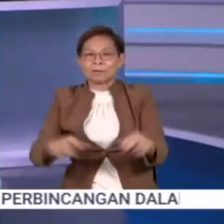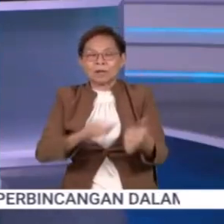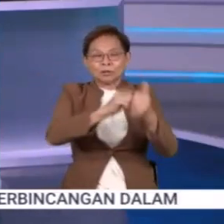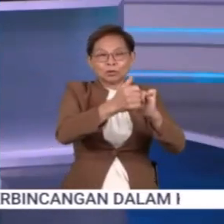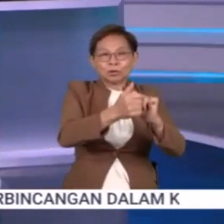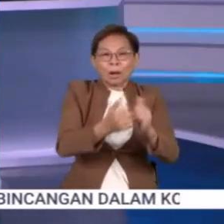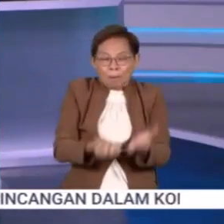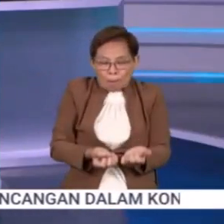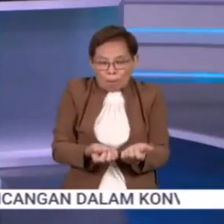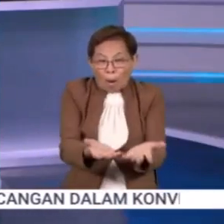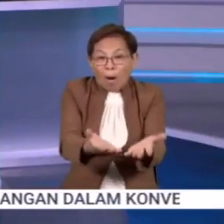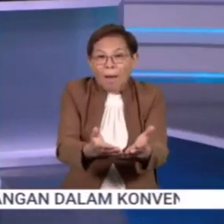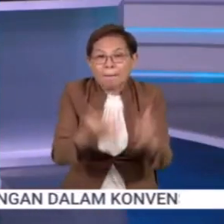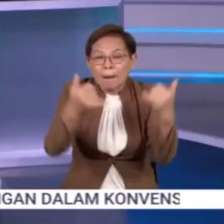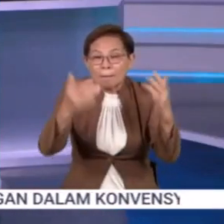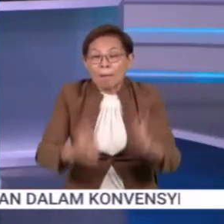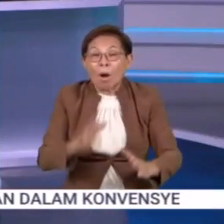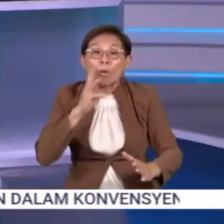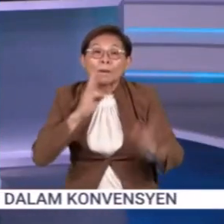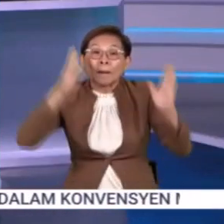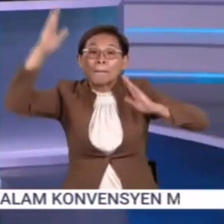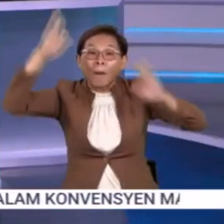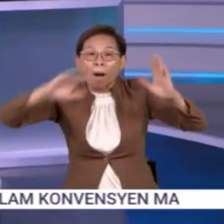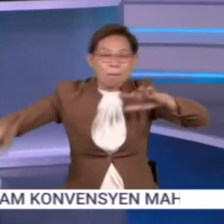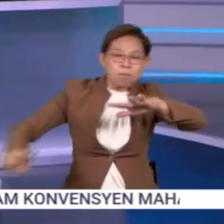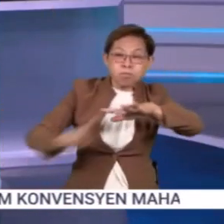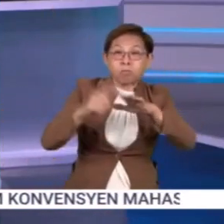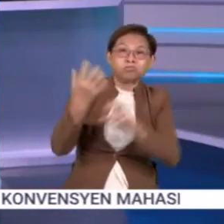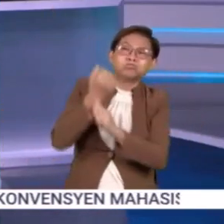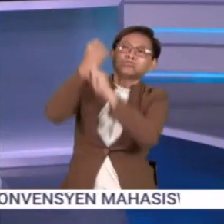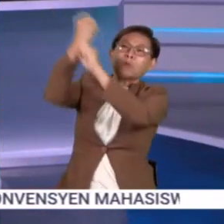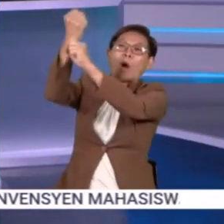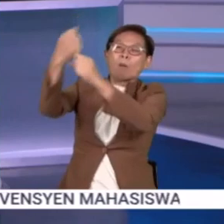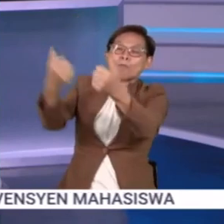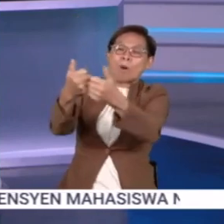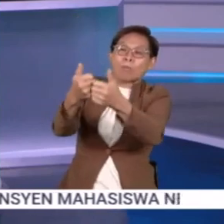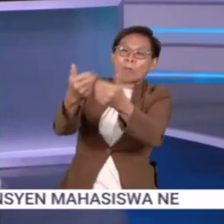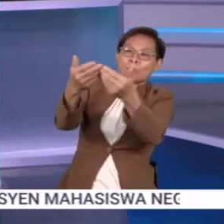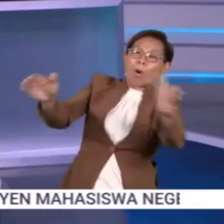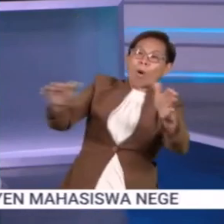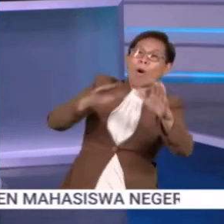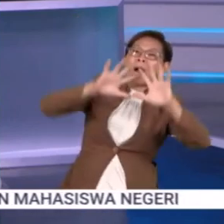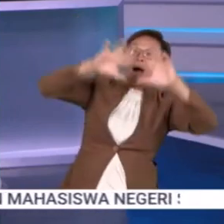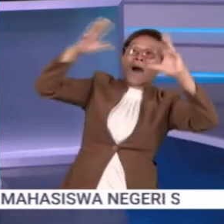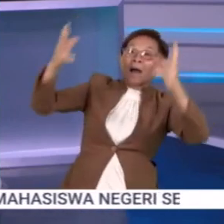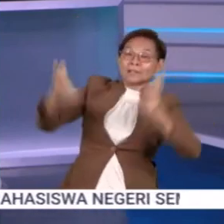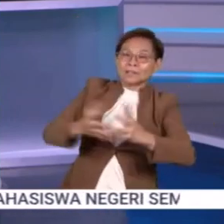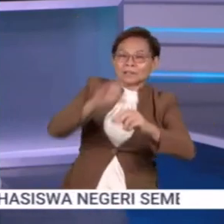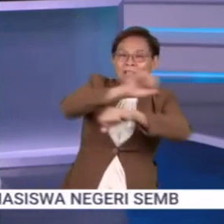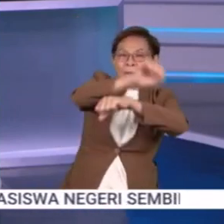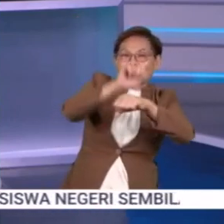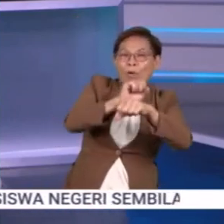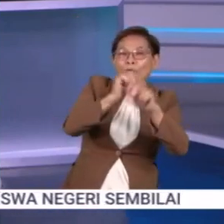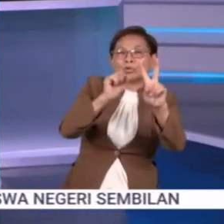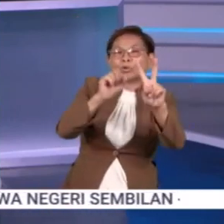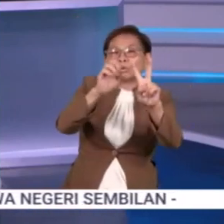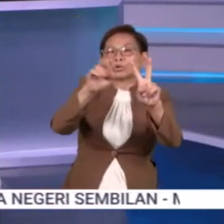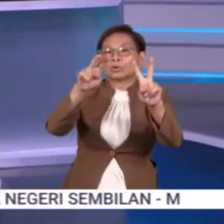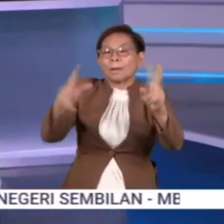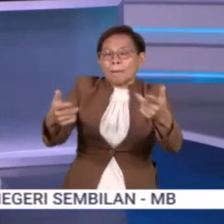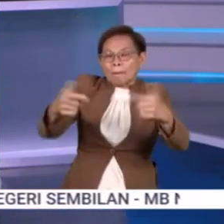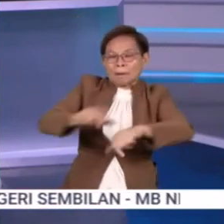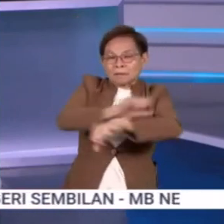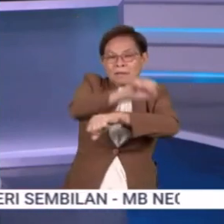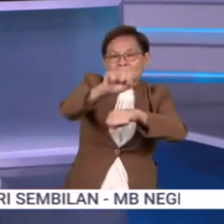Sukan bowling, pemain wanita negara Sin Lee Jane muncul juara kejohanan terbuka antarabangsa Singapura 2023 yang berlangsung di